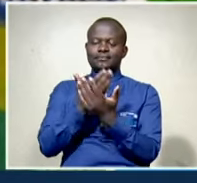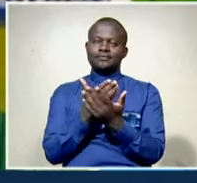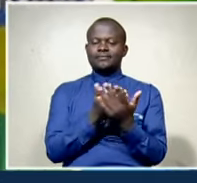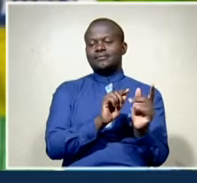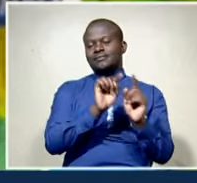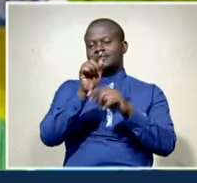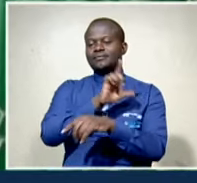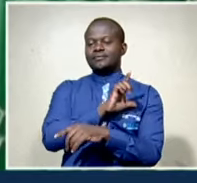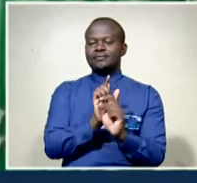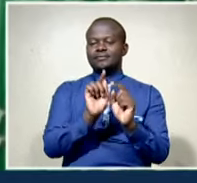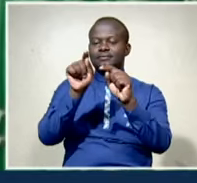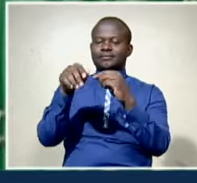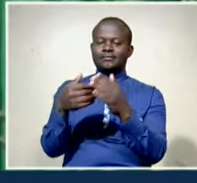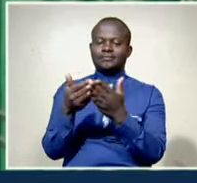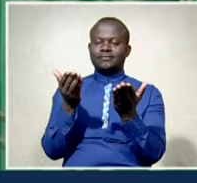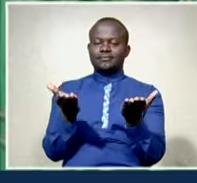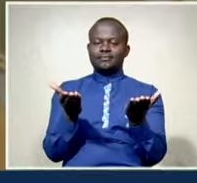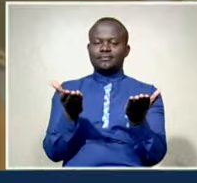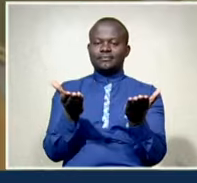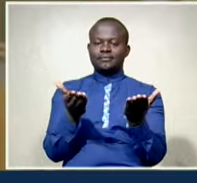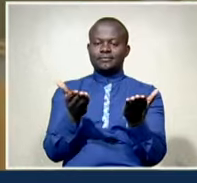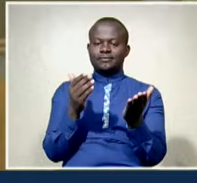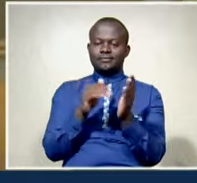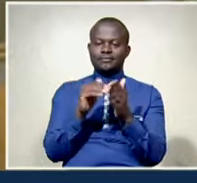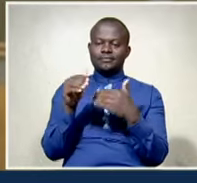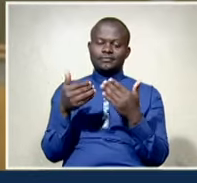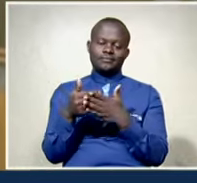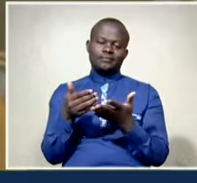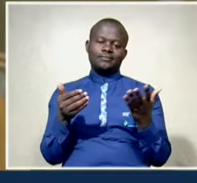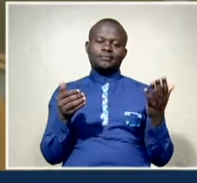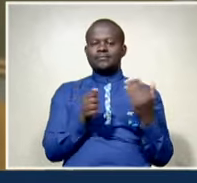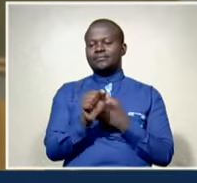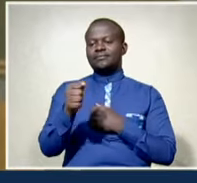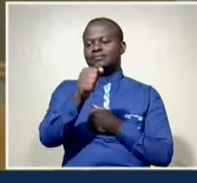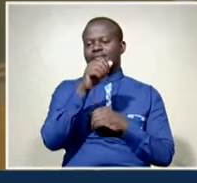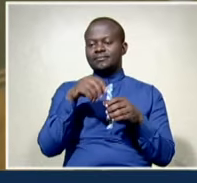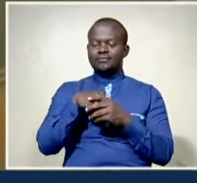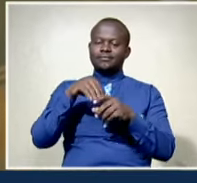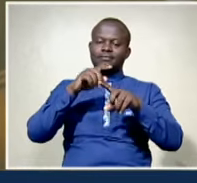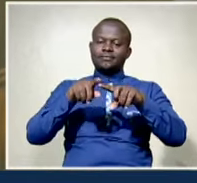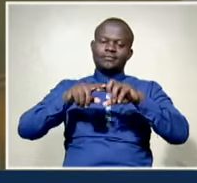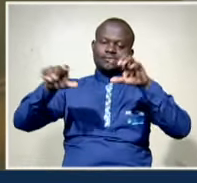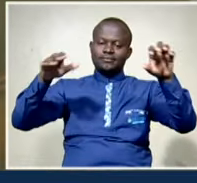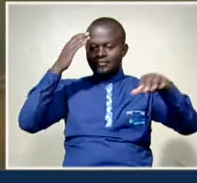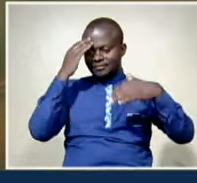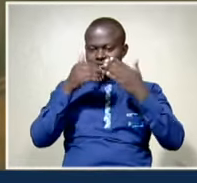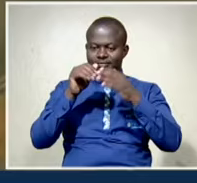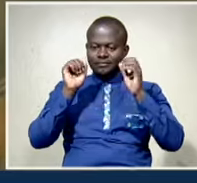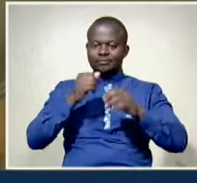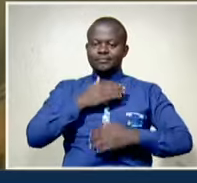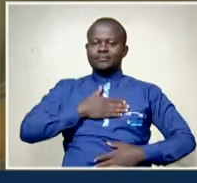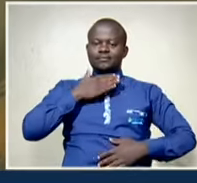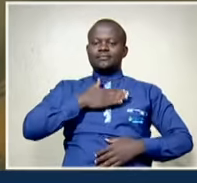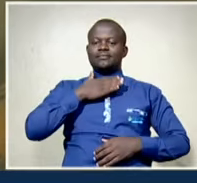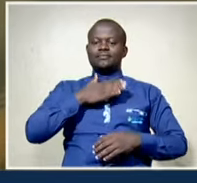bazagira ayo mahirwe bakaza hano kwicunda aho tubasohokanira rero mu mapisine kugira ngo babashe kunezerwa